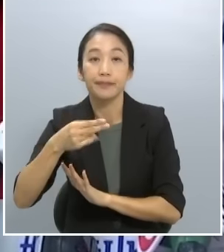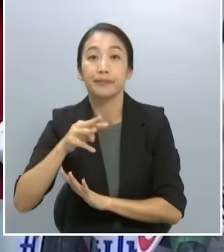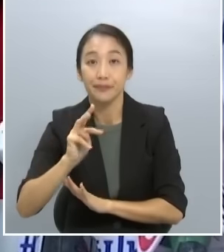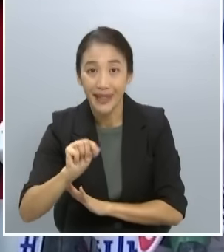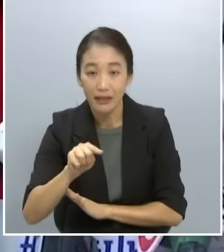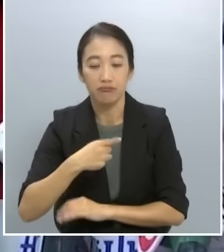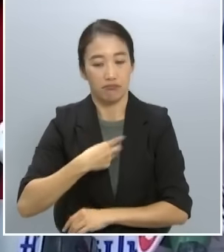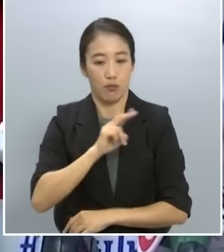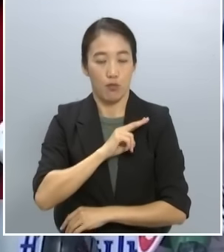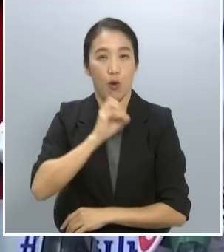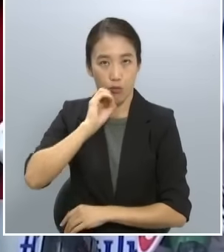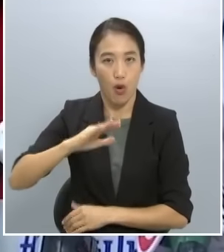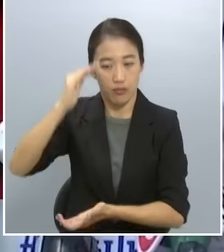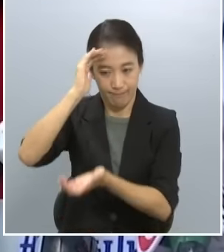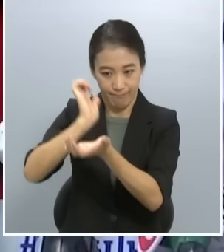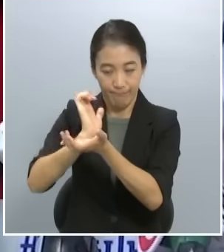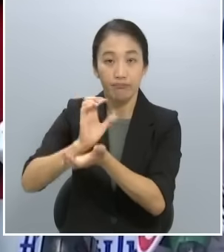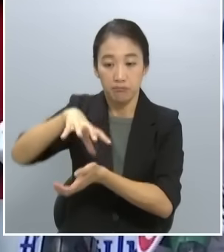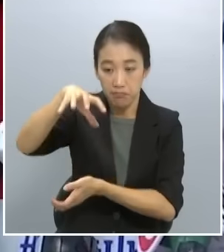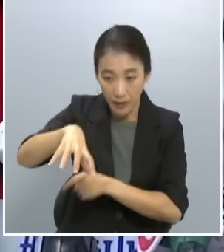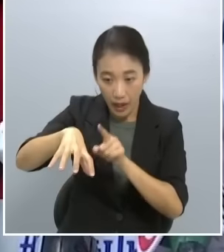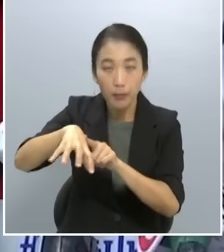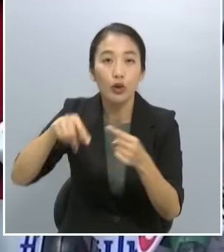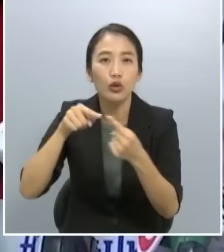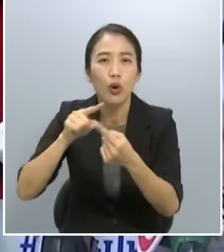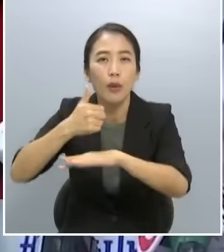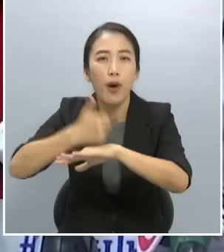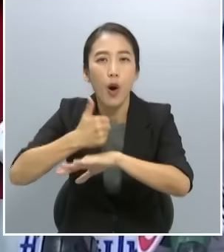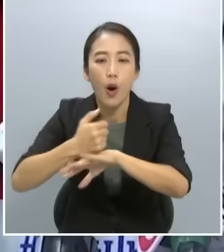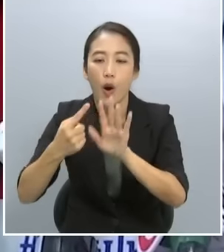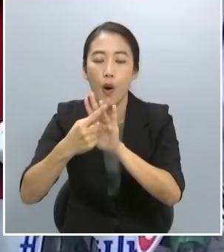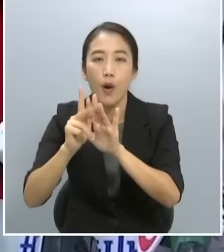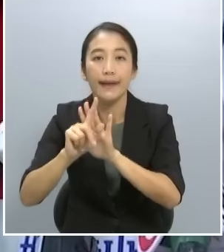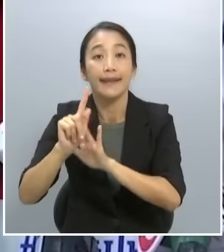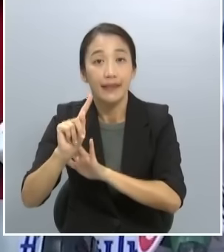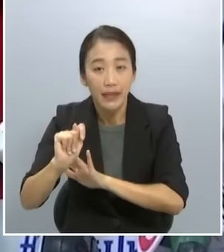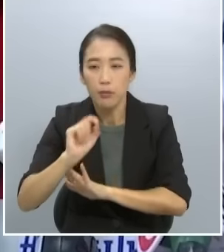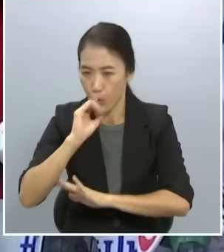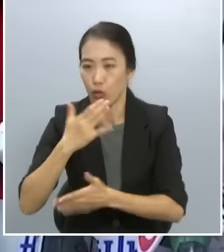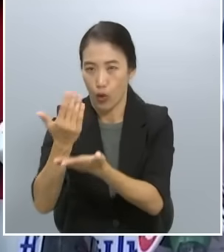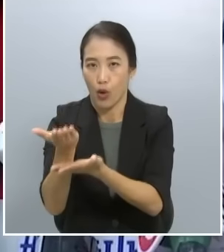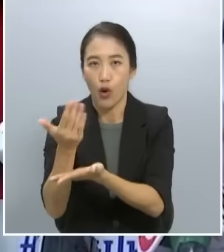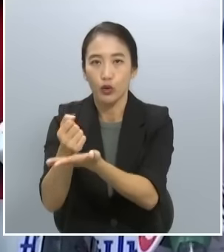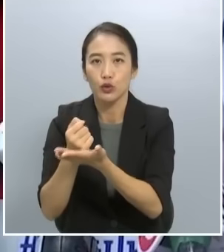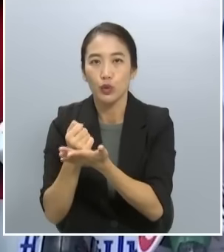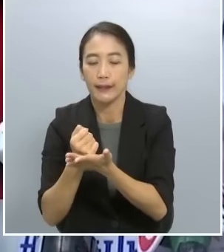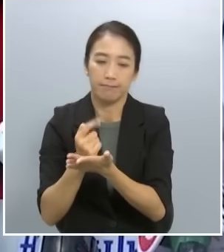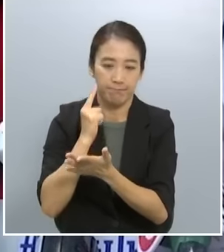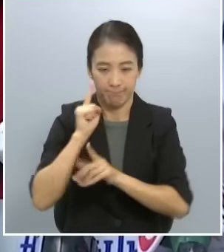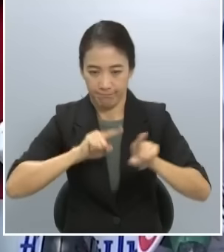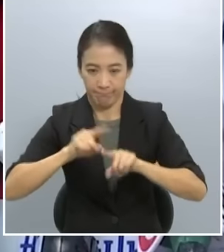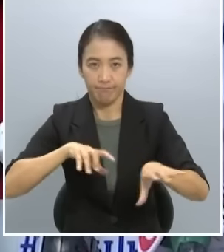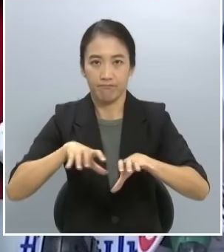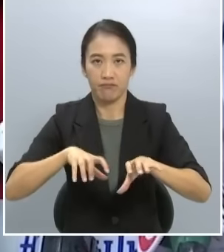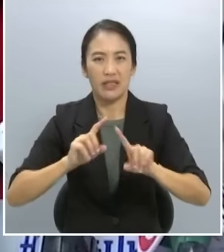ขตบางเขนเข้ามาช่วยจัดการให้ส่วนเรื่องความเดือดร้อนรำคาญเนี่ยแหละค่ะคือทางพี่เอกมองว่าตำรวจมีอำน